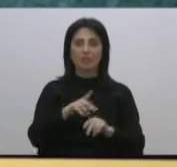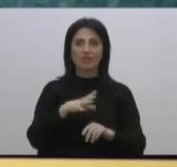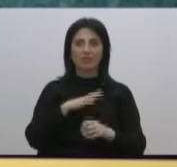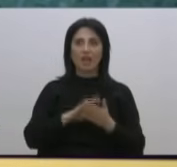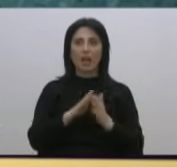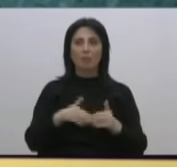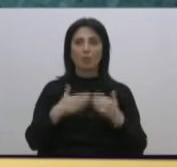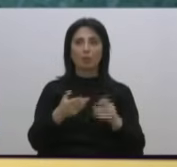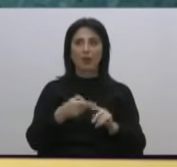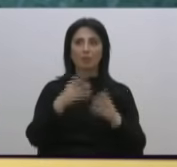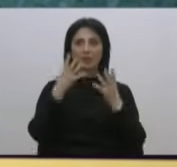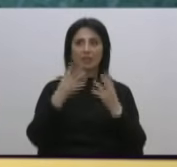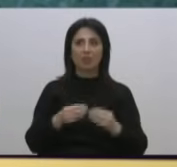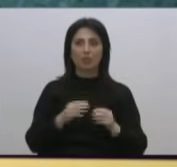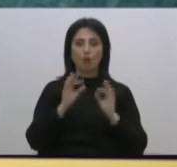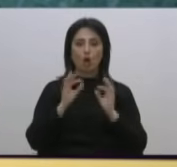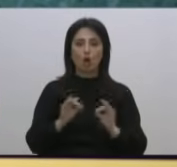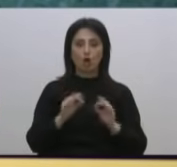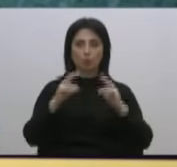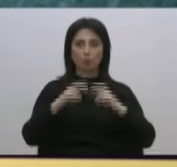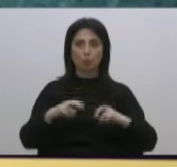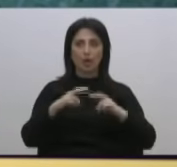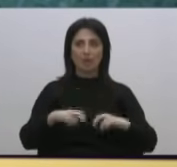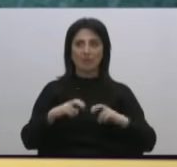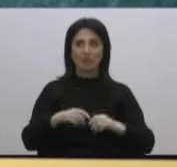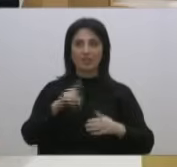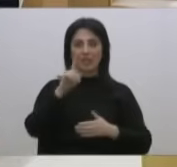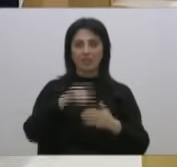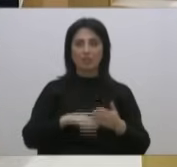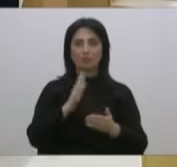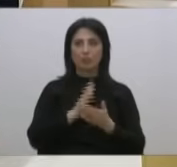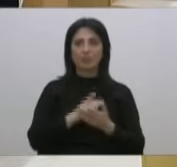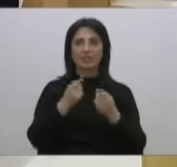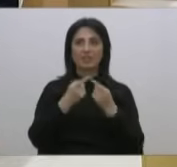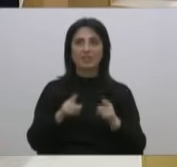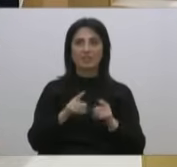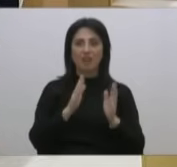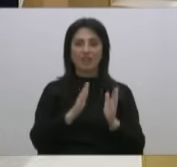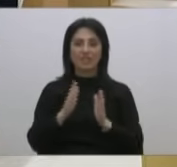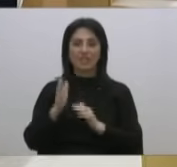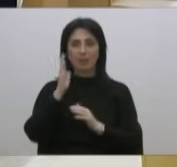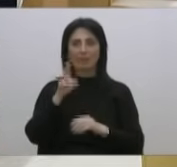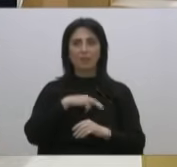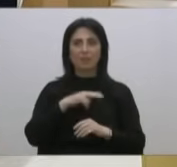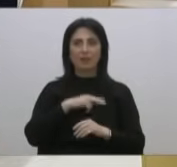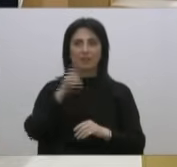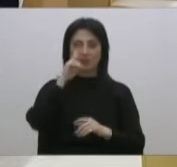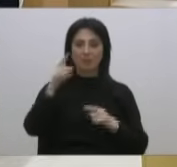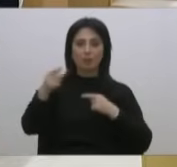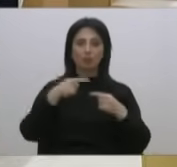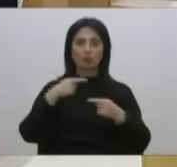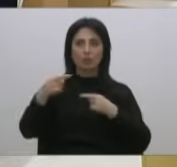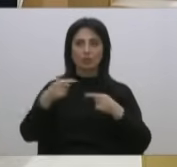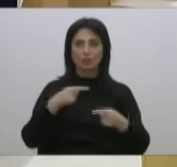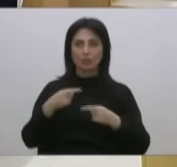იყო განპირობებული ამ დღეების კონსტრუქციული განხილვა. დარწმუნებული ვარ, რომ სხვა დინამიკა იქნება პარლამენტს და მთავრობას